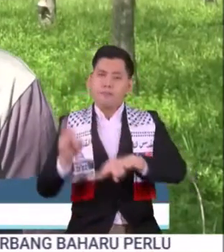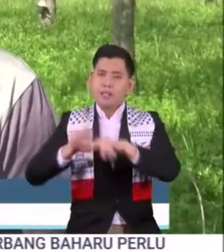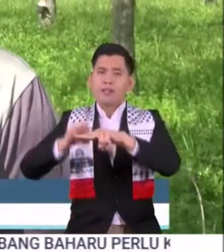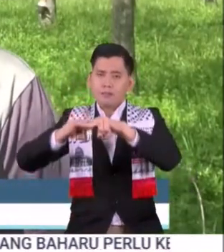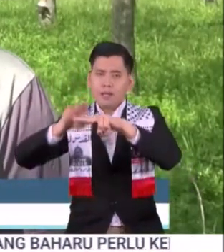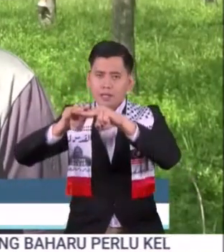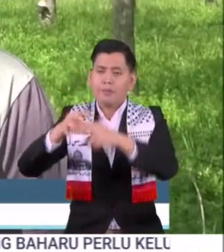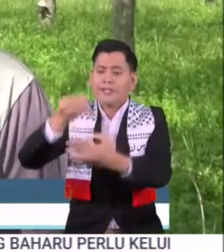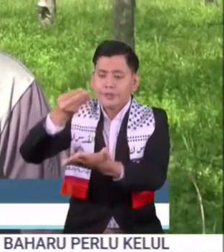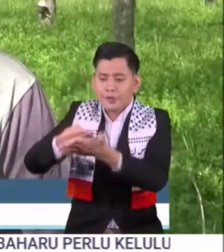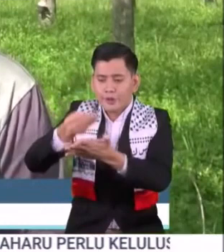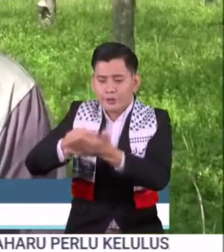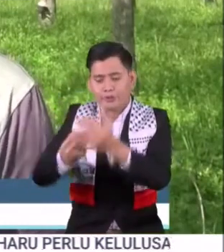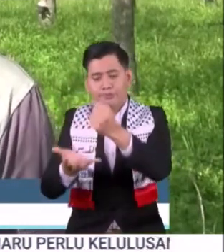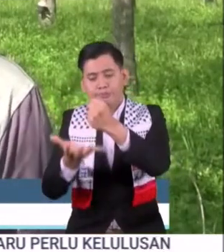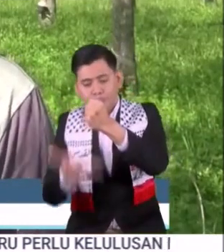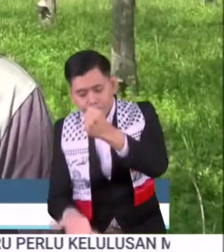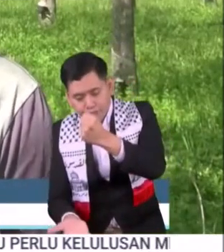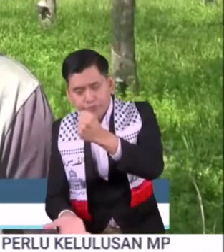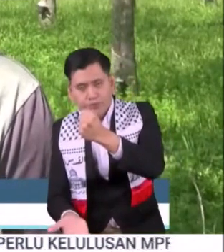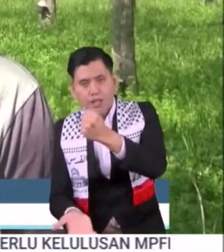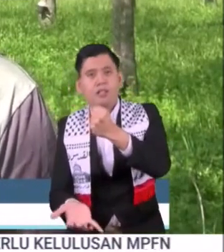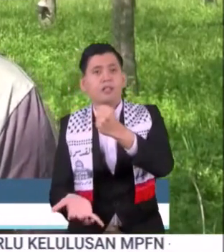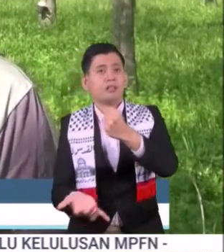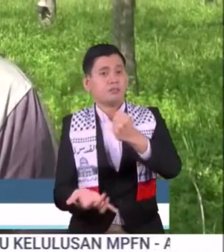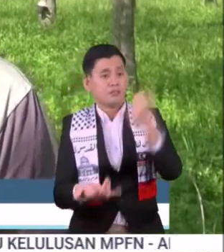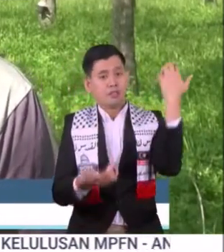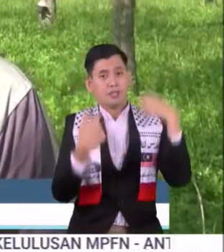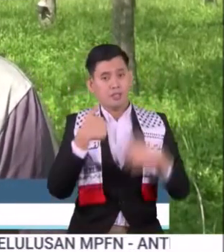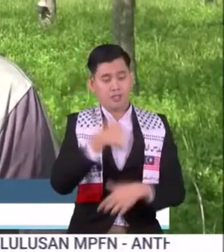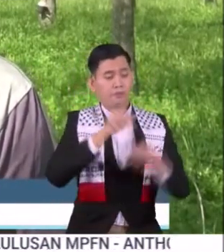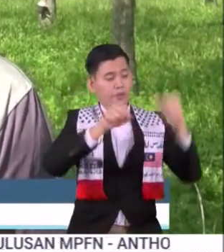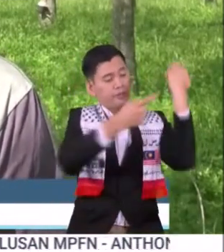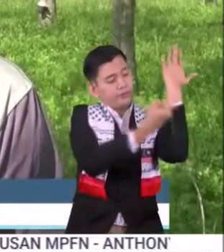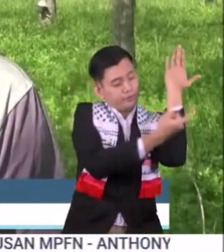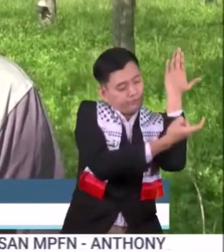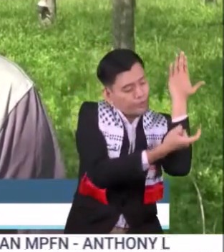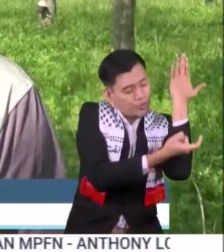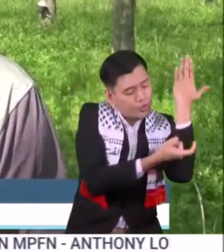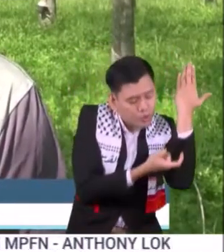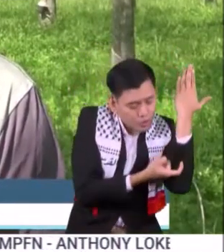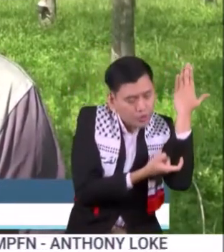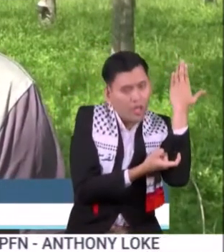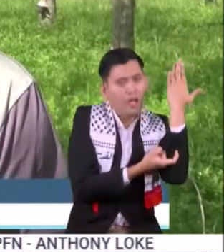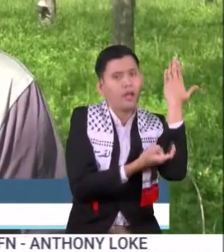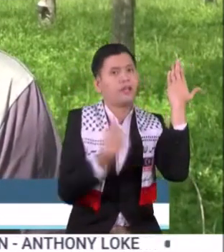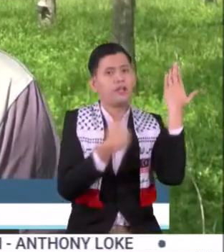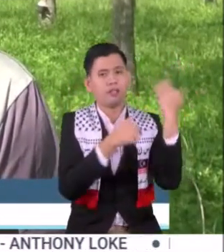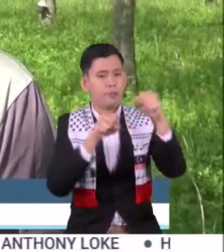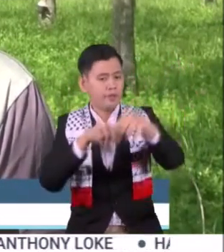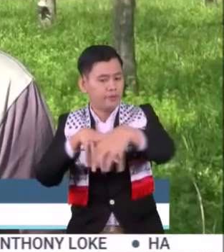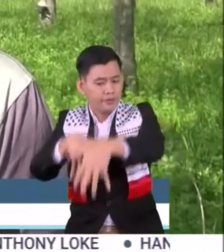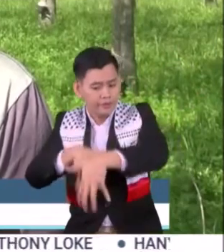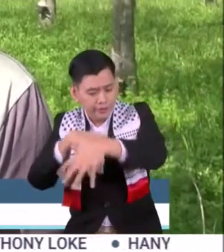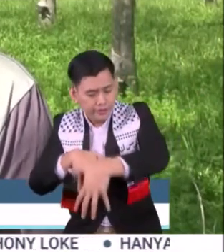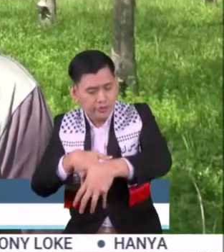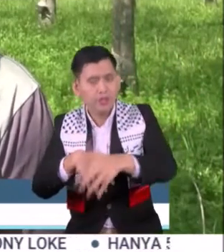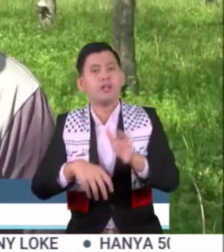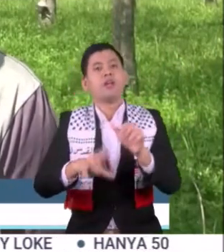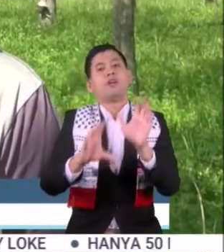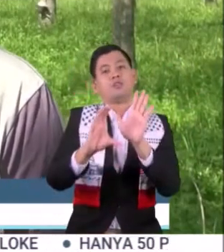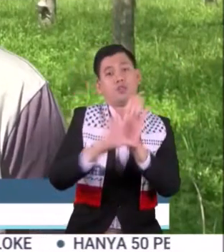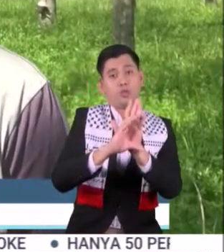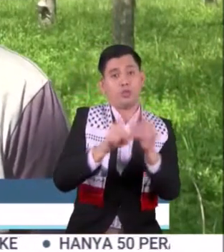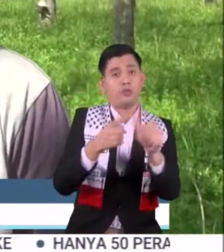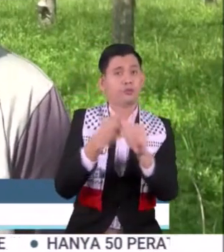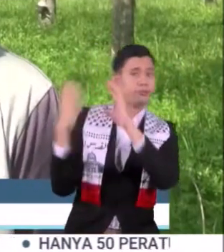Kitalah di samping Menoreh dan kita boleh mencarianadaaman sayur seperti kelapa ke apa